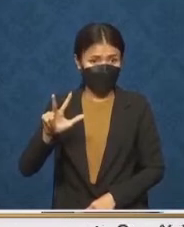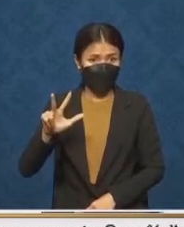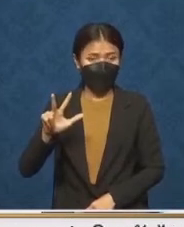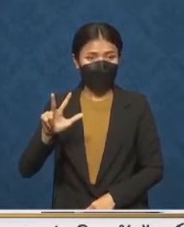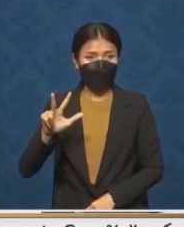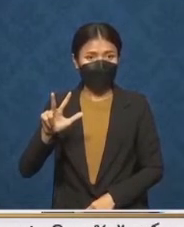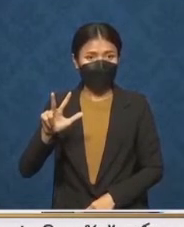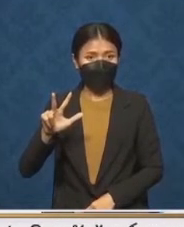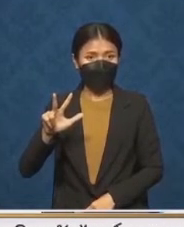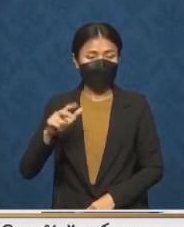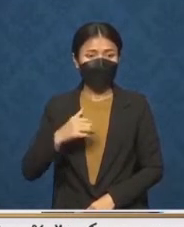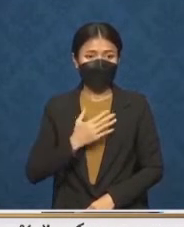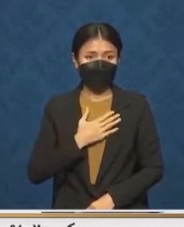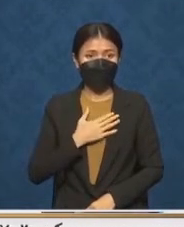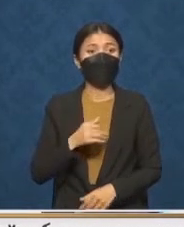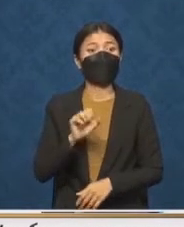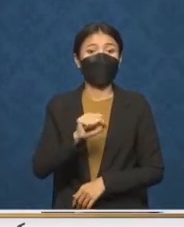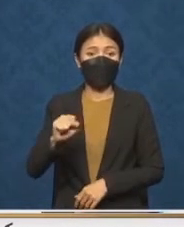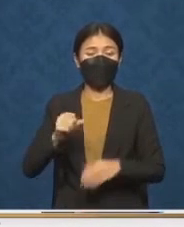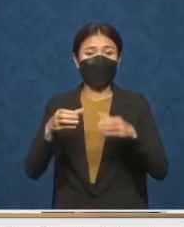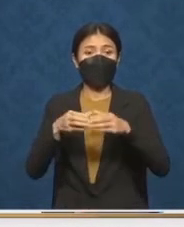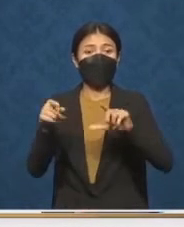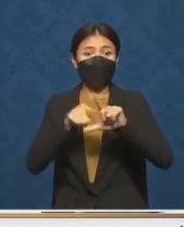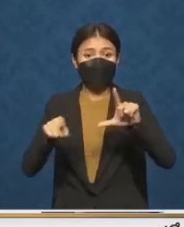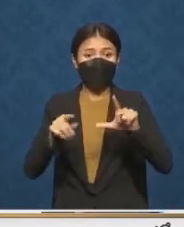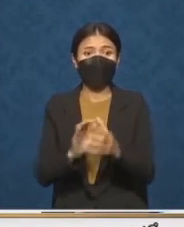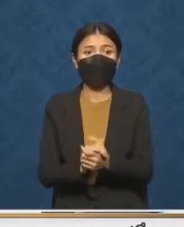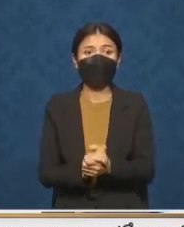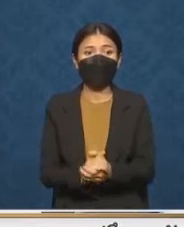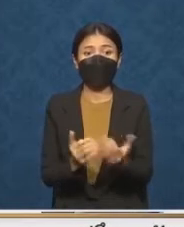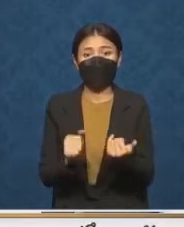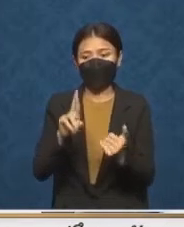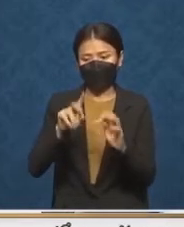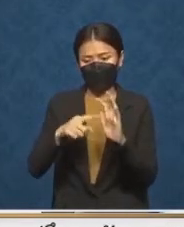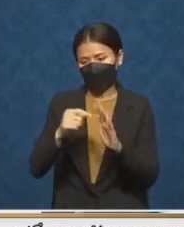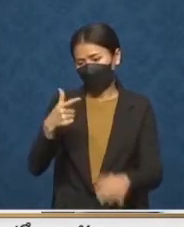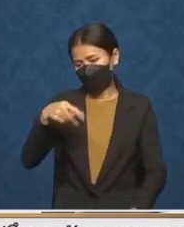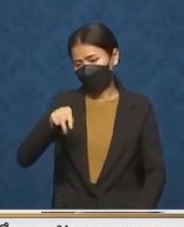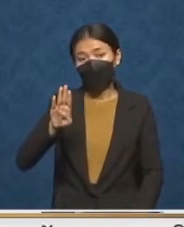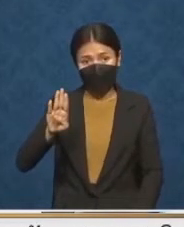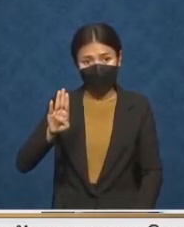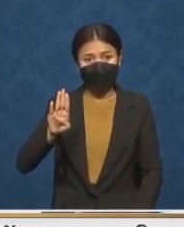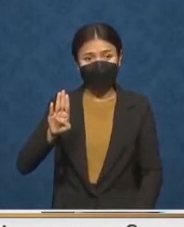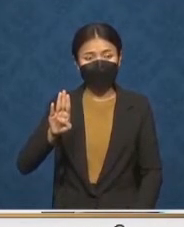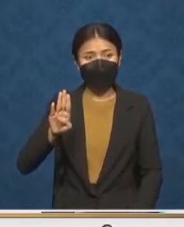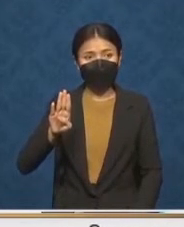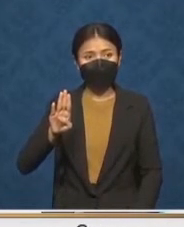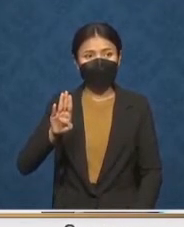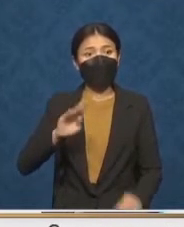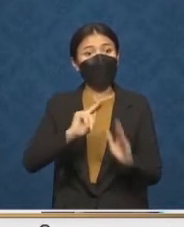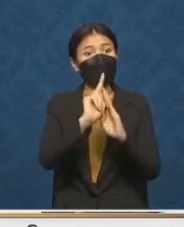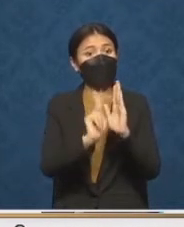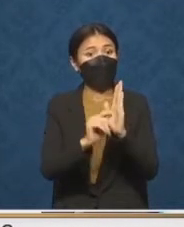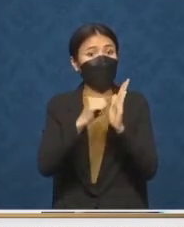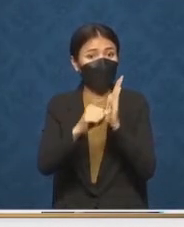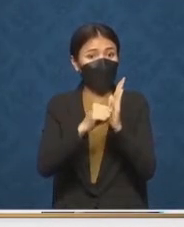ลท่านประธานครับร่างพระราชบัญญัติแก้ไขประมวลกฎหมายแพ่งและพาณิชย์หรือที่ประชาช